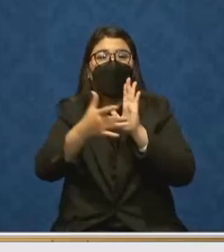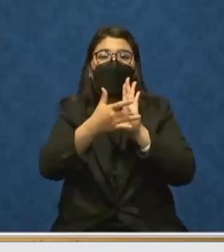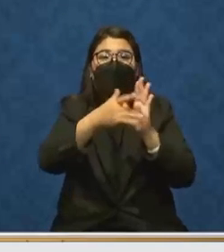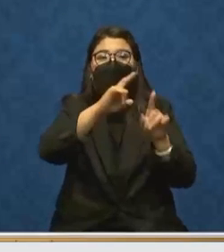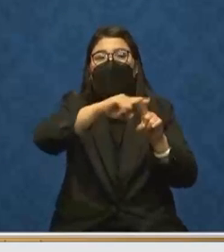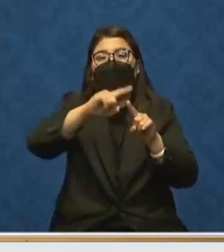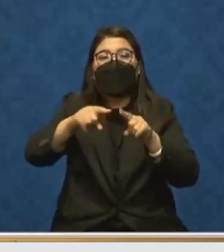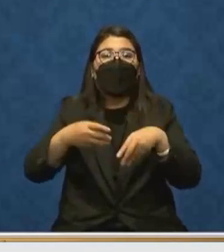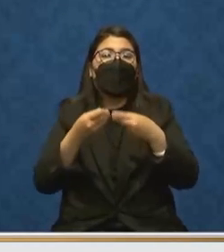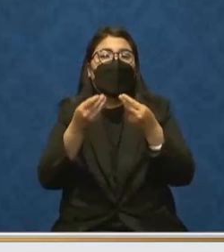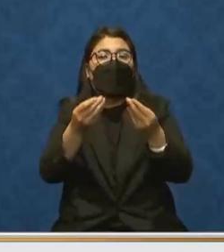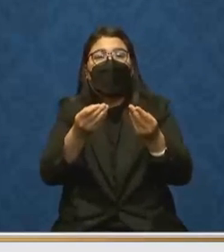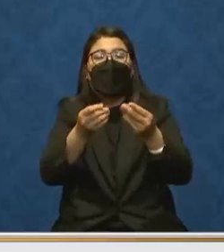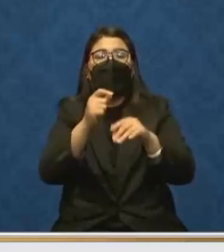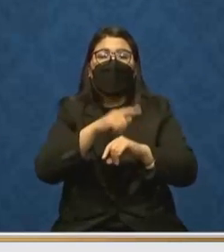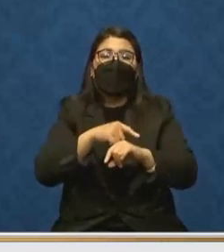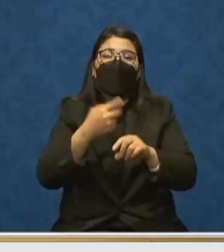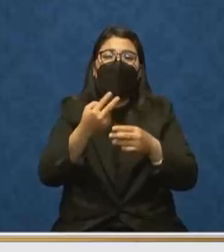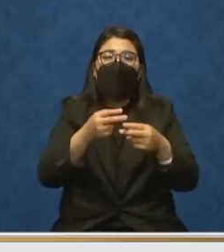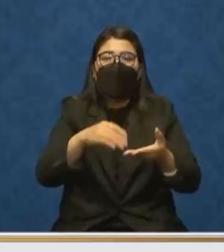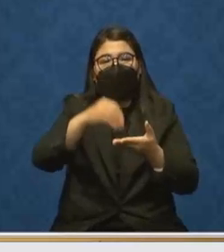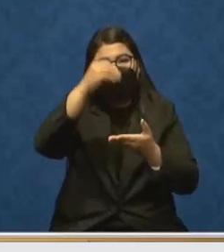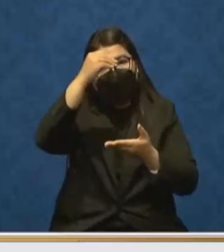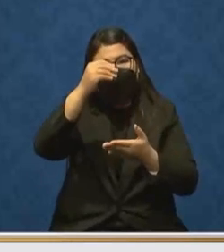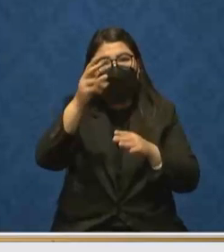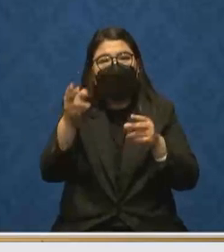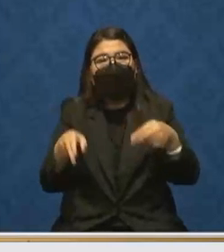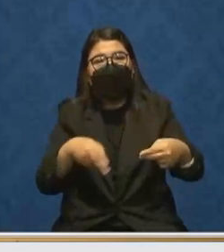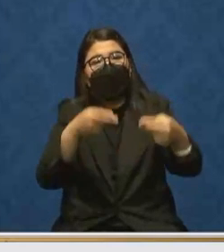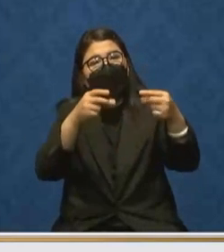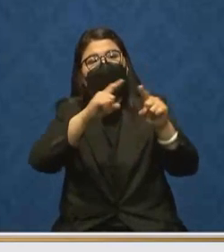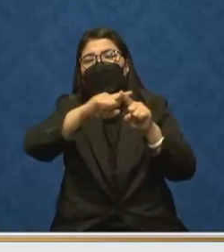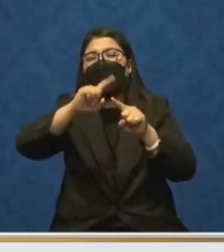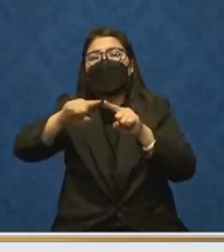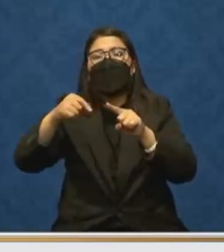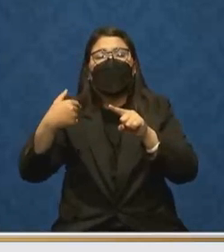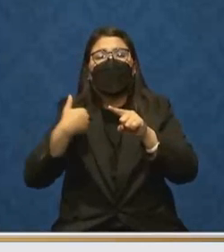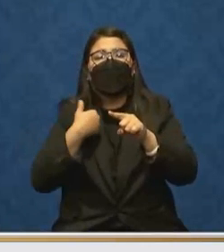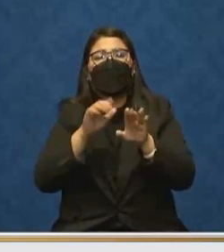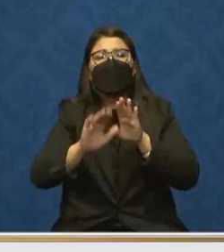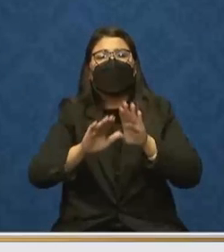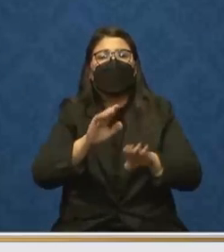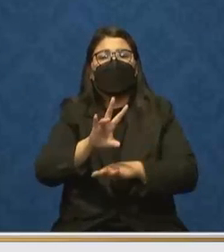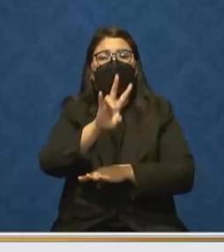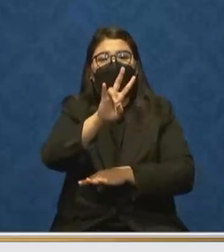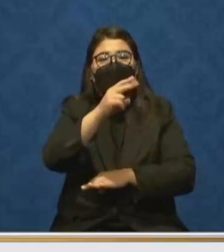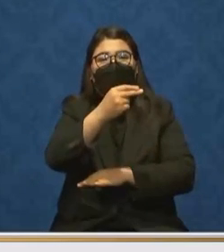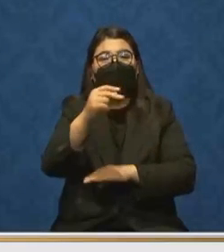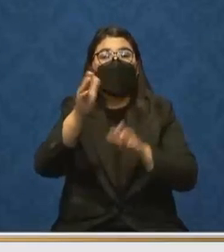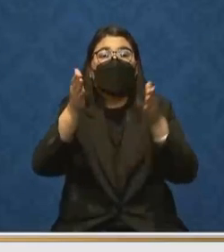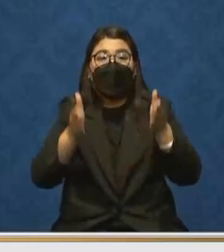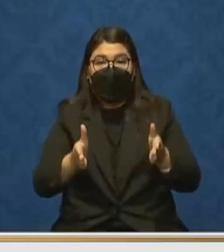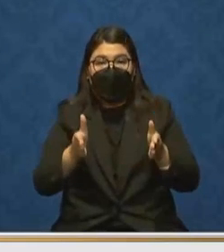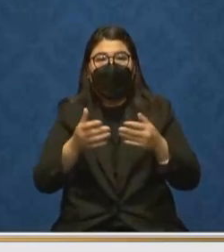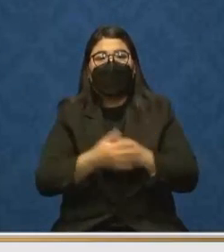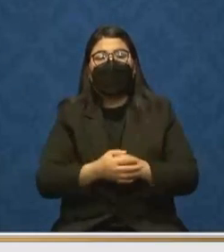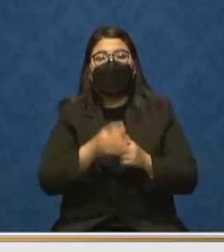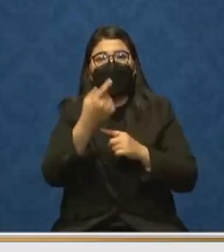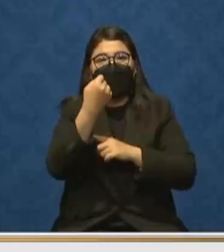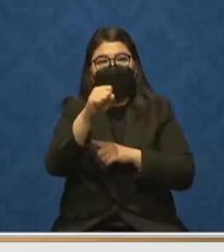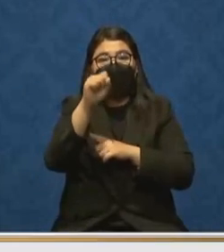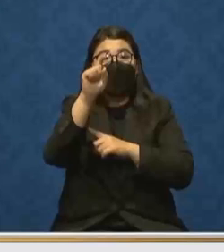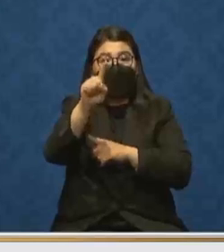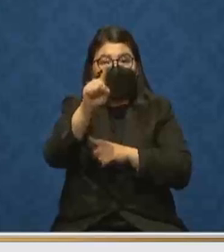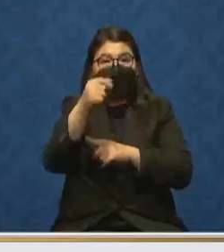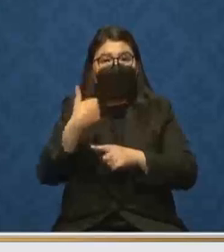สื่อออนไลน์โครงข่ายสังคมออนไลน์อย่างถูกต้องไม่น้อยกว่า 70,000 คน 11 การวิจัย